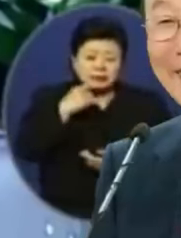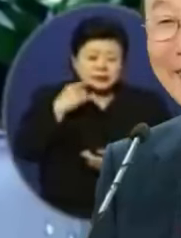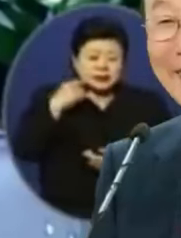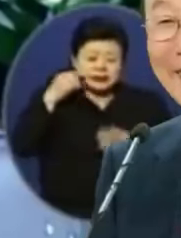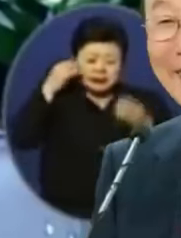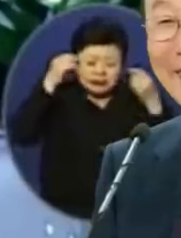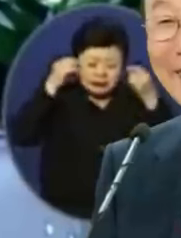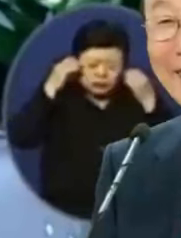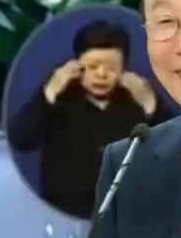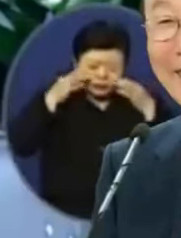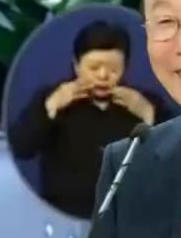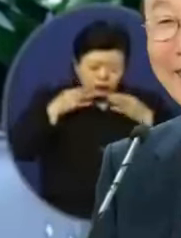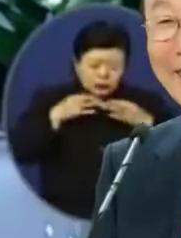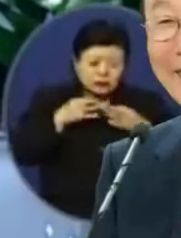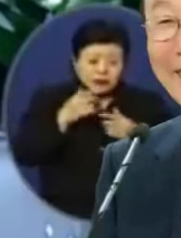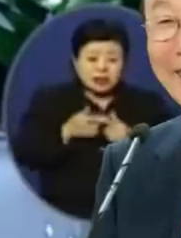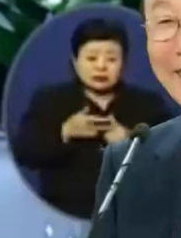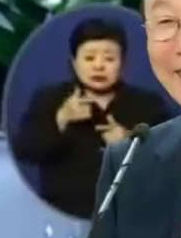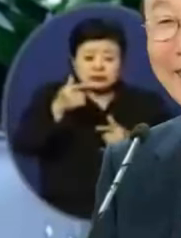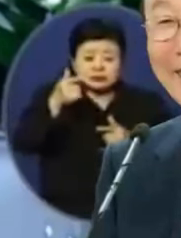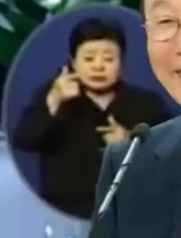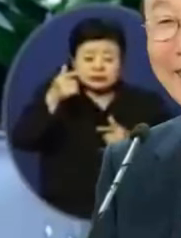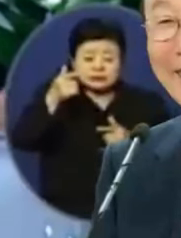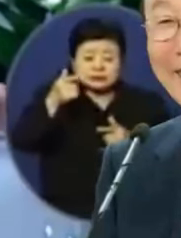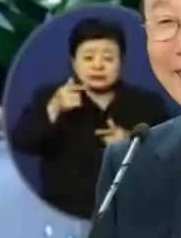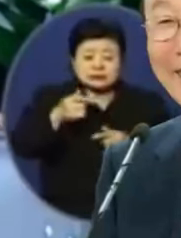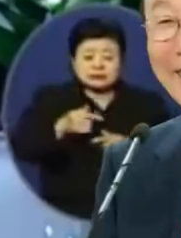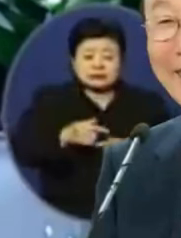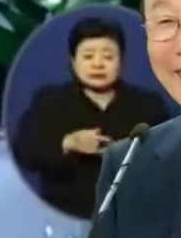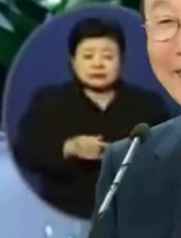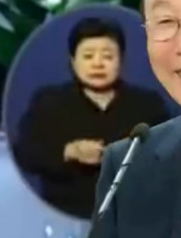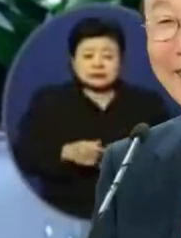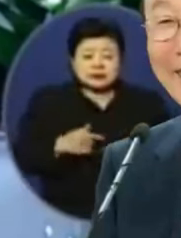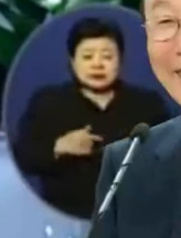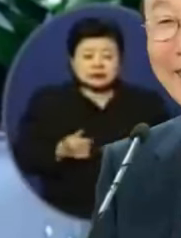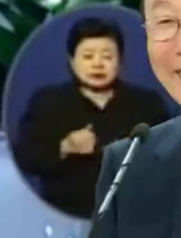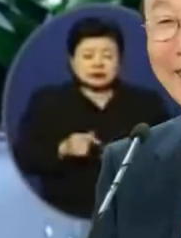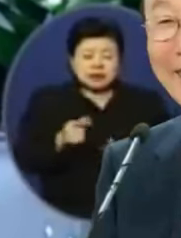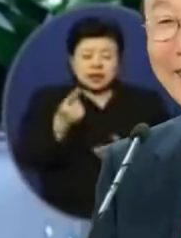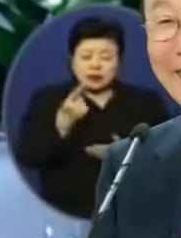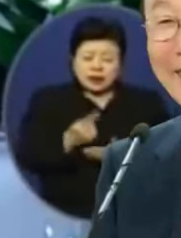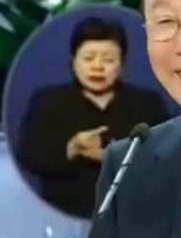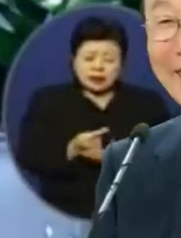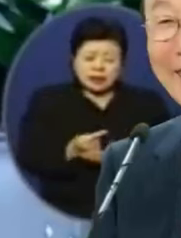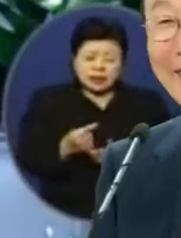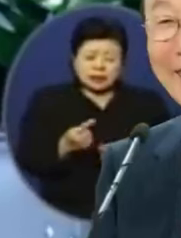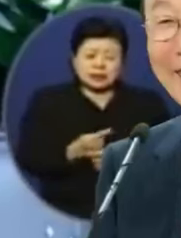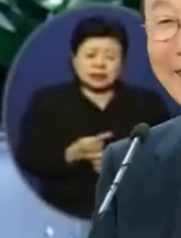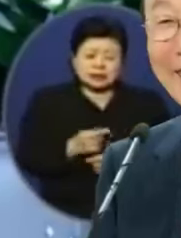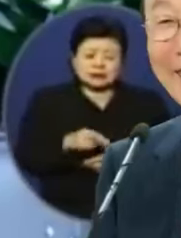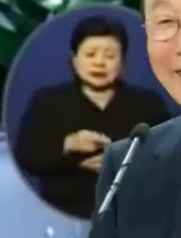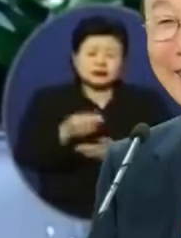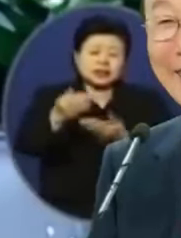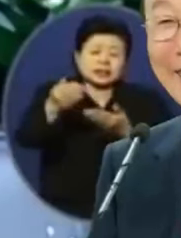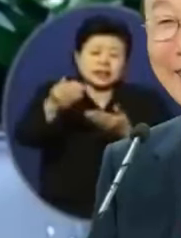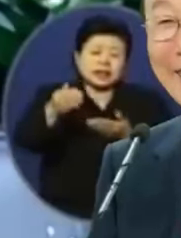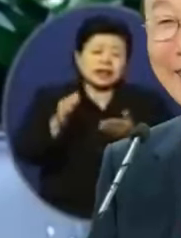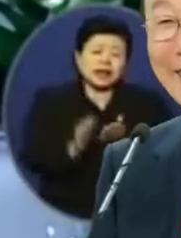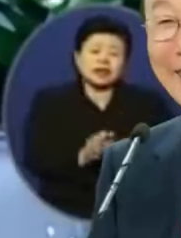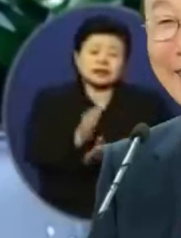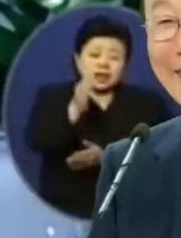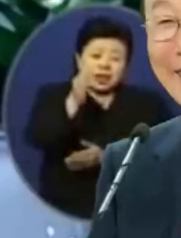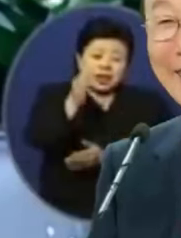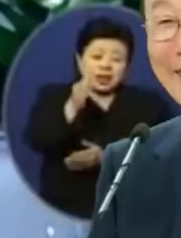떨어졌습니다. 그 예수님이 아 기쁘다 죽을 날이 왔다 내가 대속의 제물이 되겠다 할렐루야